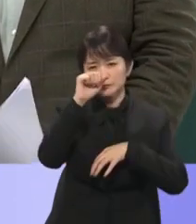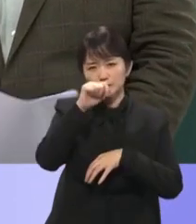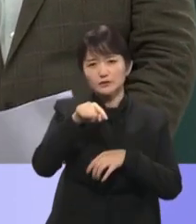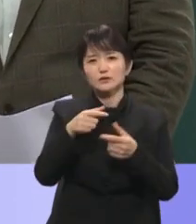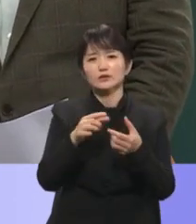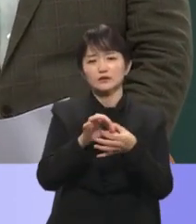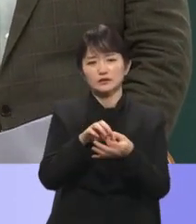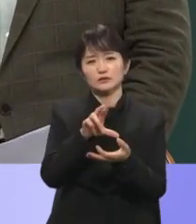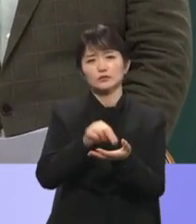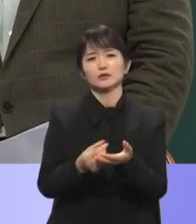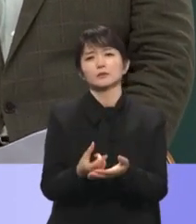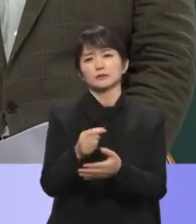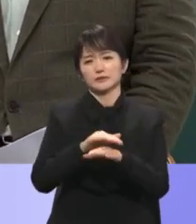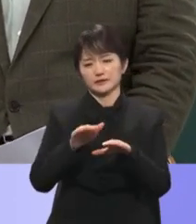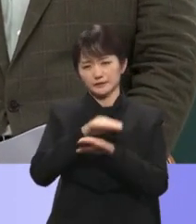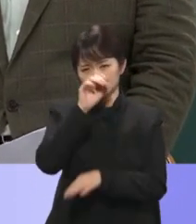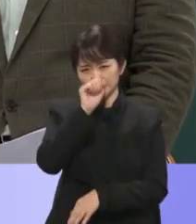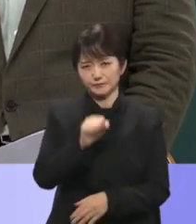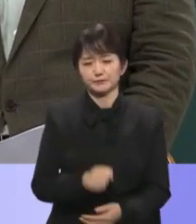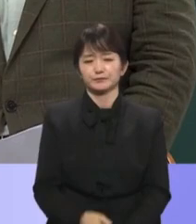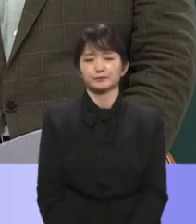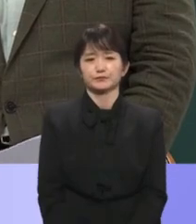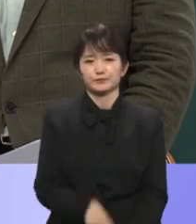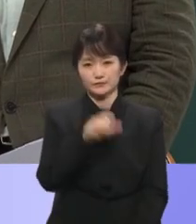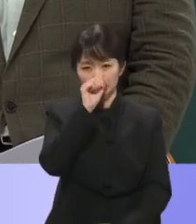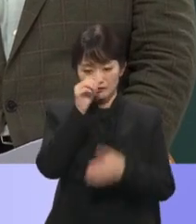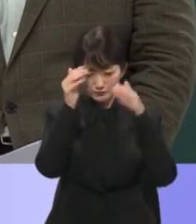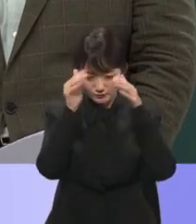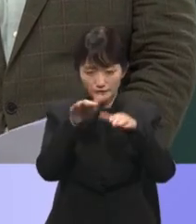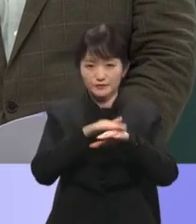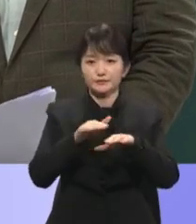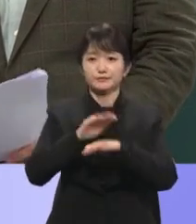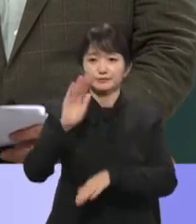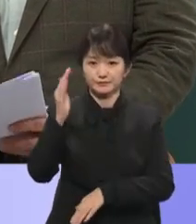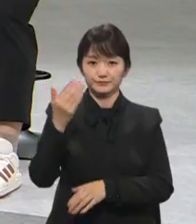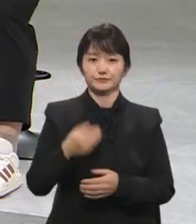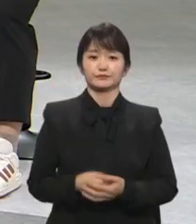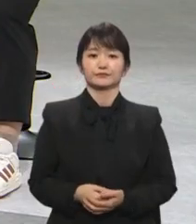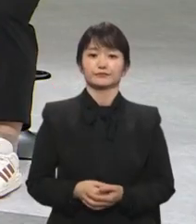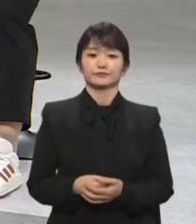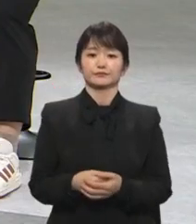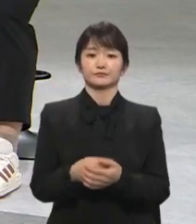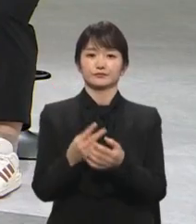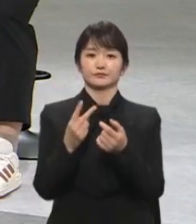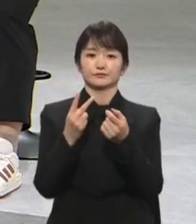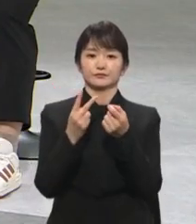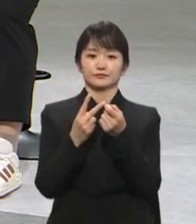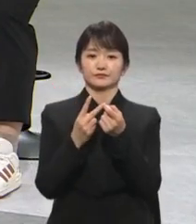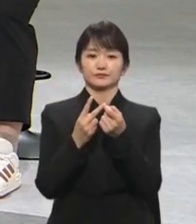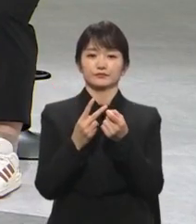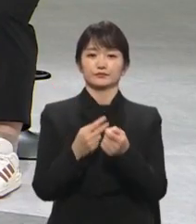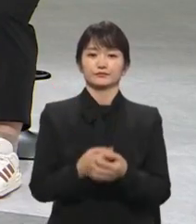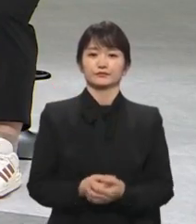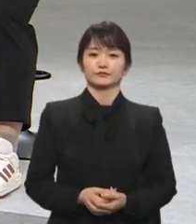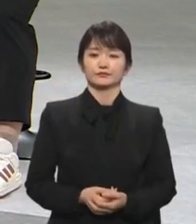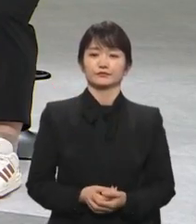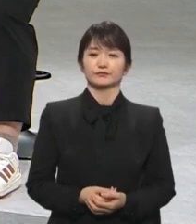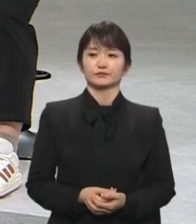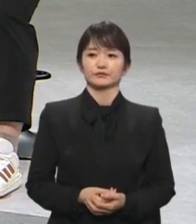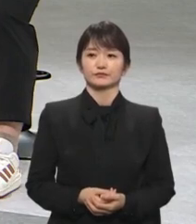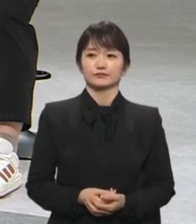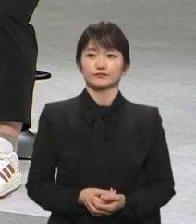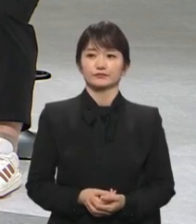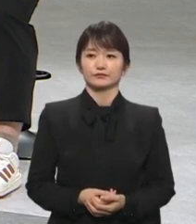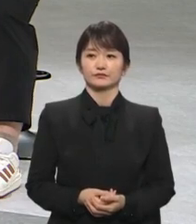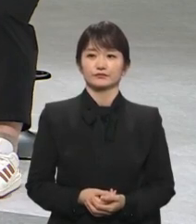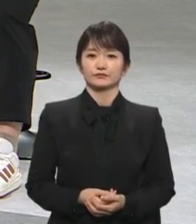빨리 좀 해음 됐으면 좋겠다는 생각이 듭니다 좋은 방향으로 빨리 좀 해결이 돼야 되겠습니다 자 다음 키워드로 넘어가겠습니다네 다음 키워드 두 번째 키워드는요